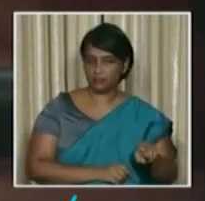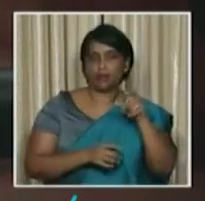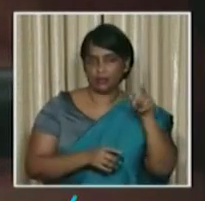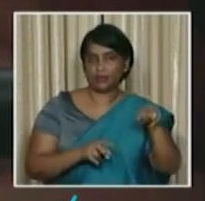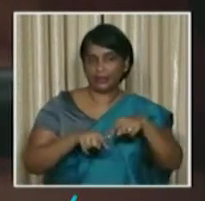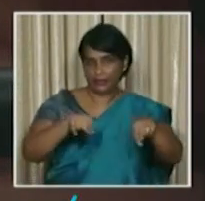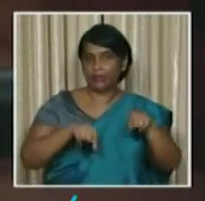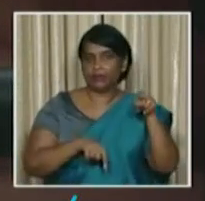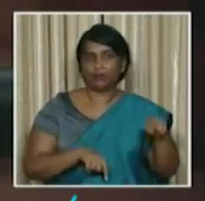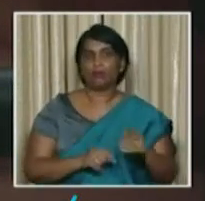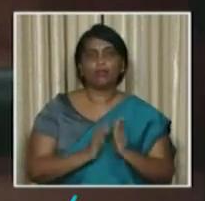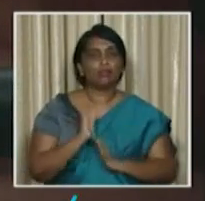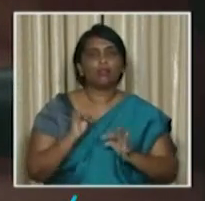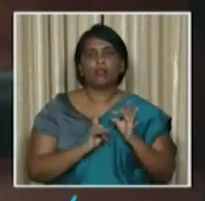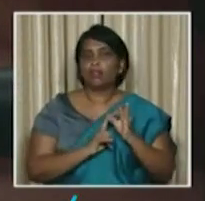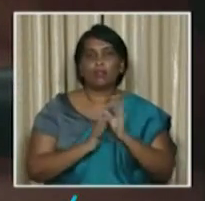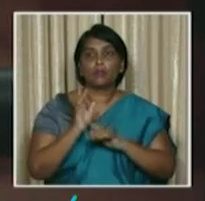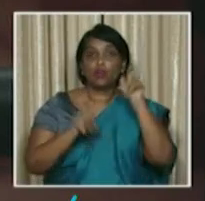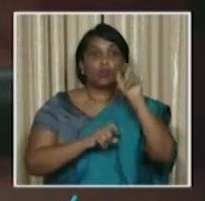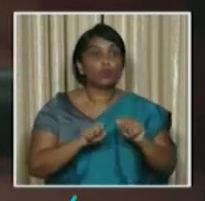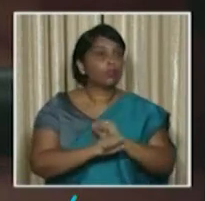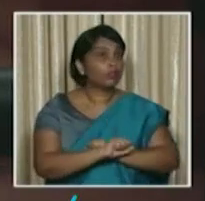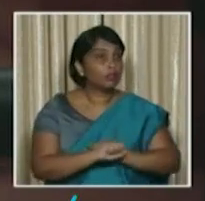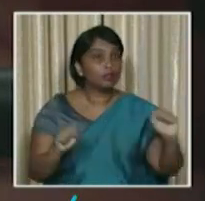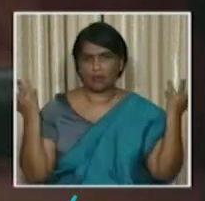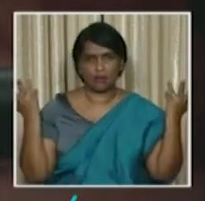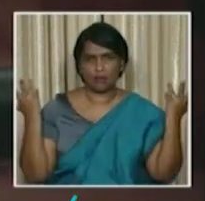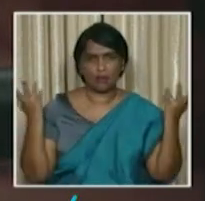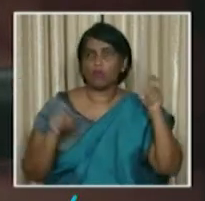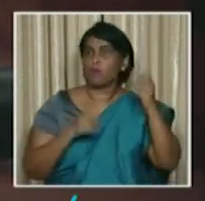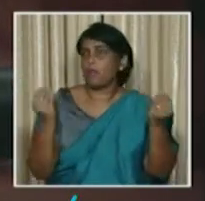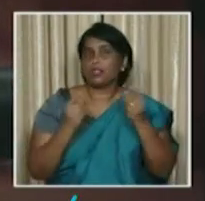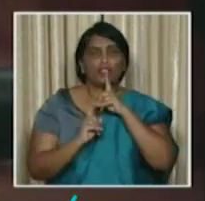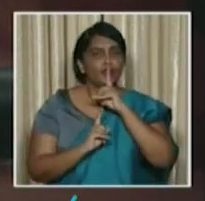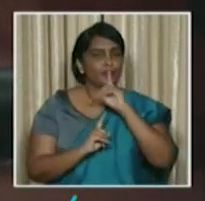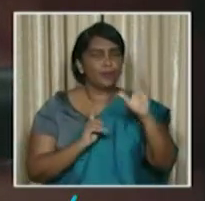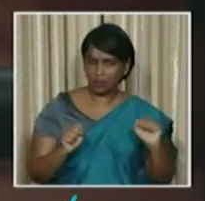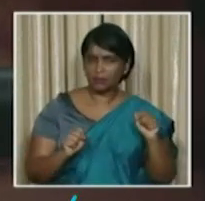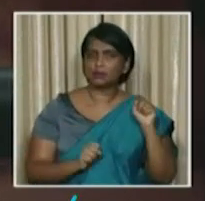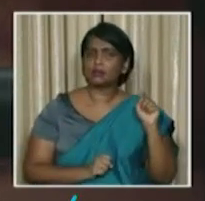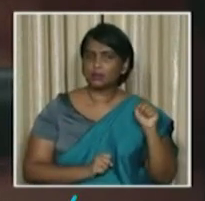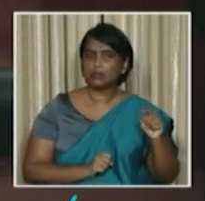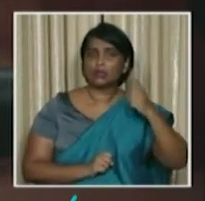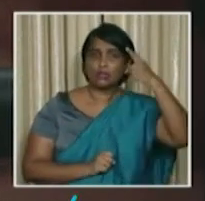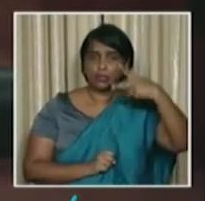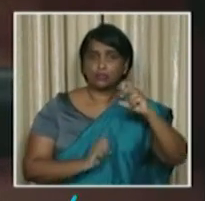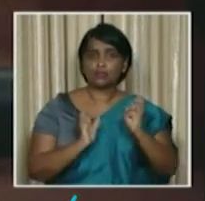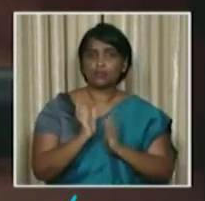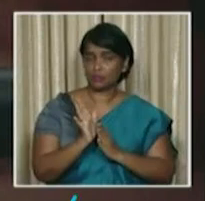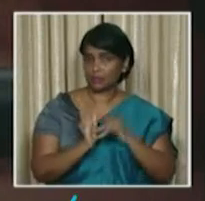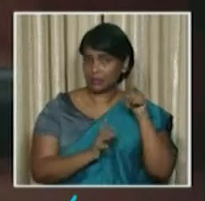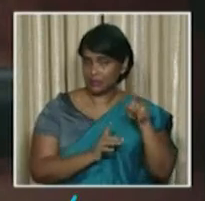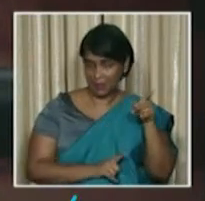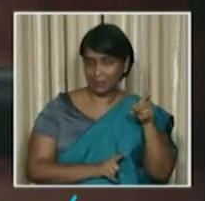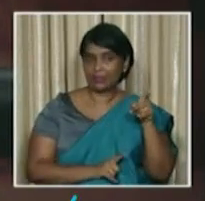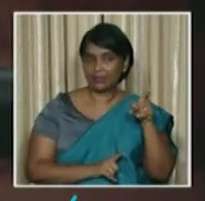iye dini kisu de mantri wera ganapuri ne pilaman de pasnek me parlimentu matu kerini parlimentu matu nokara ti biye di nioja kar